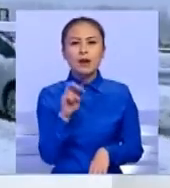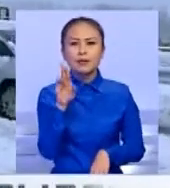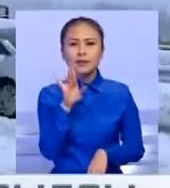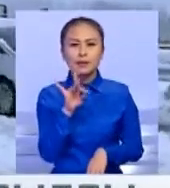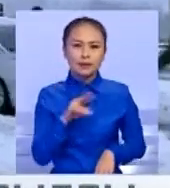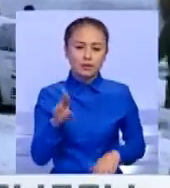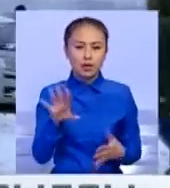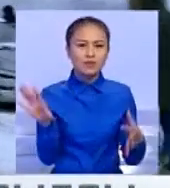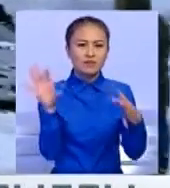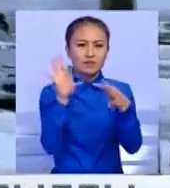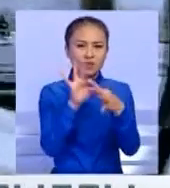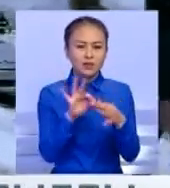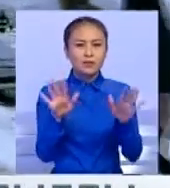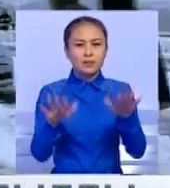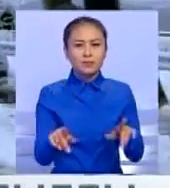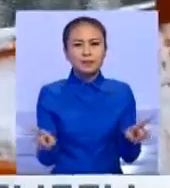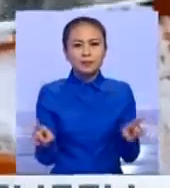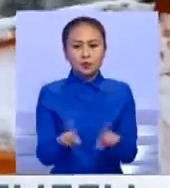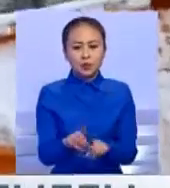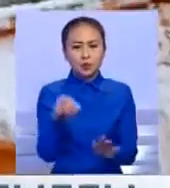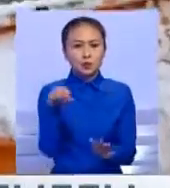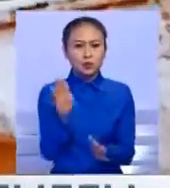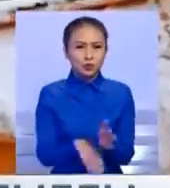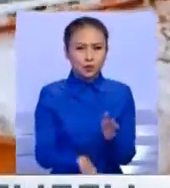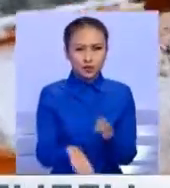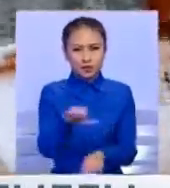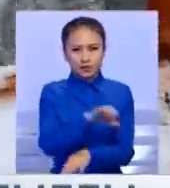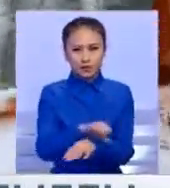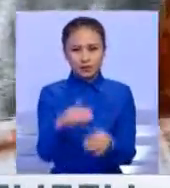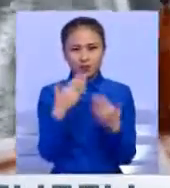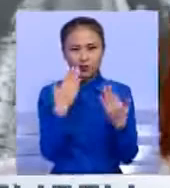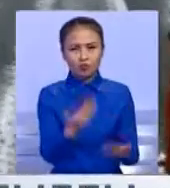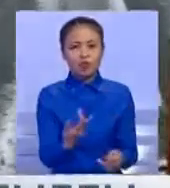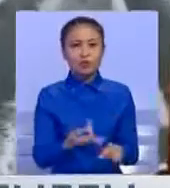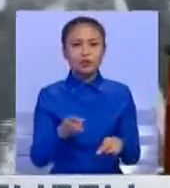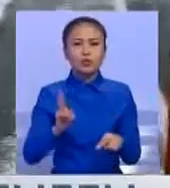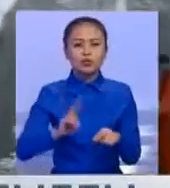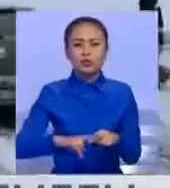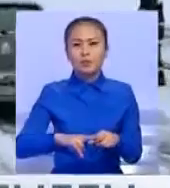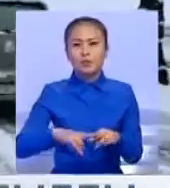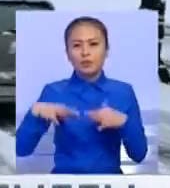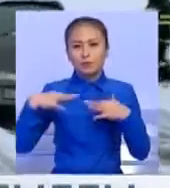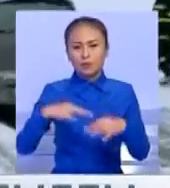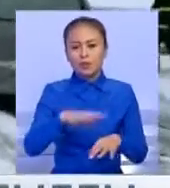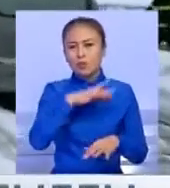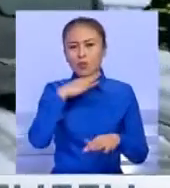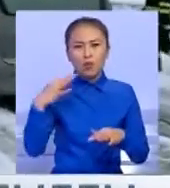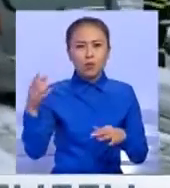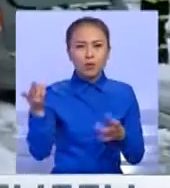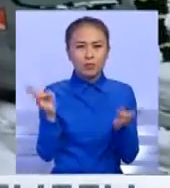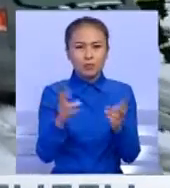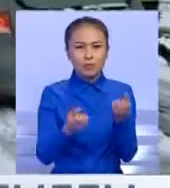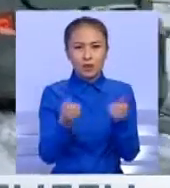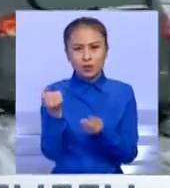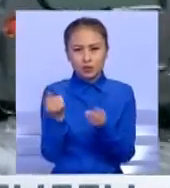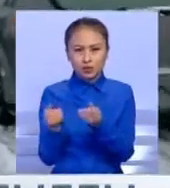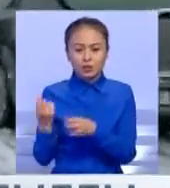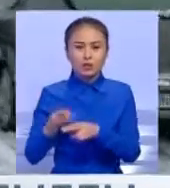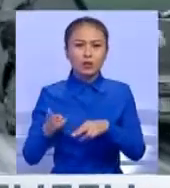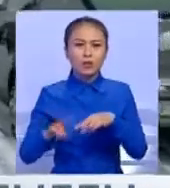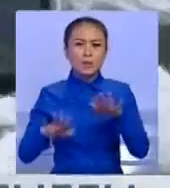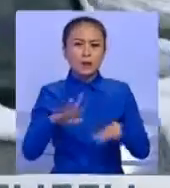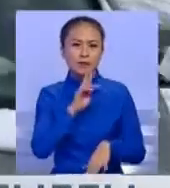Мадридті байланыстыратын күре жолда жағдай ұшып тұр. Мұнда жүздеген көлік жарым жолда қардың құрсауында қалды. Төтенше жағдай